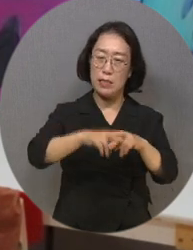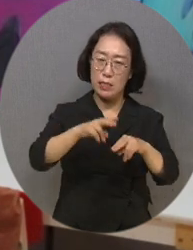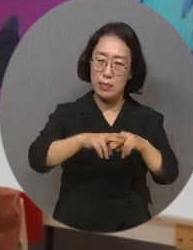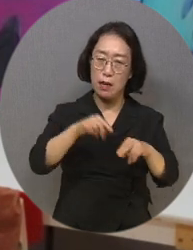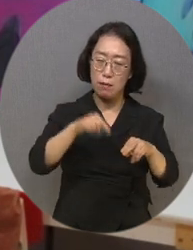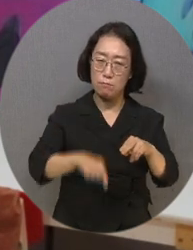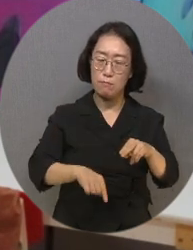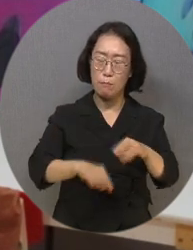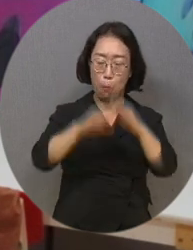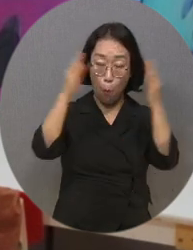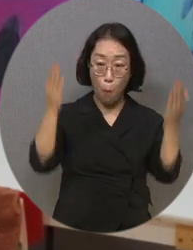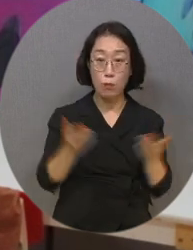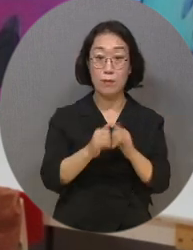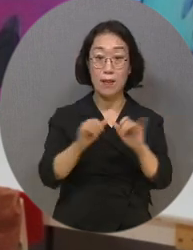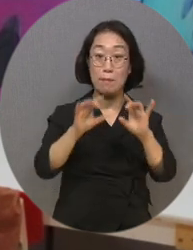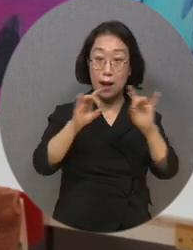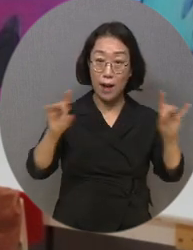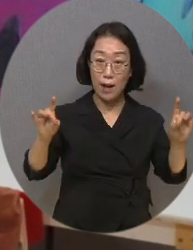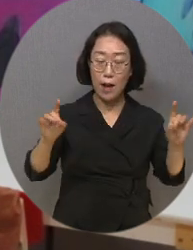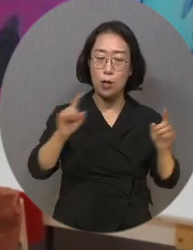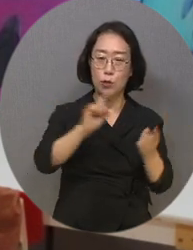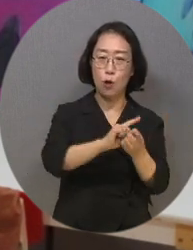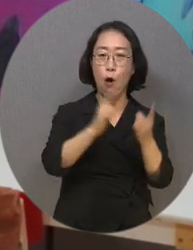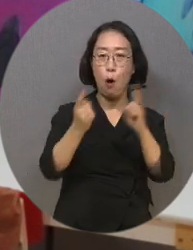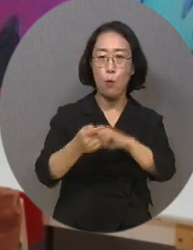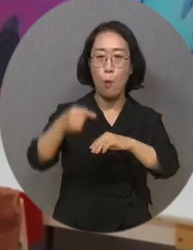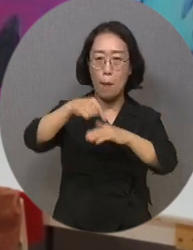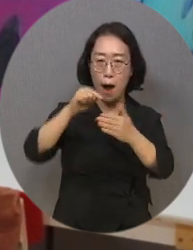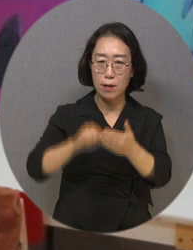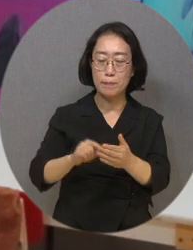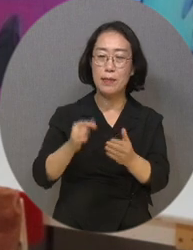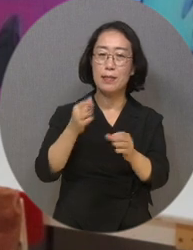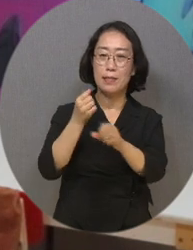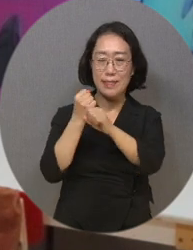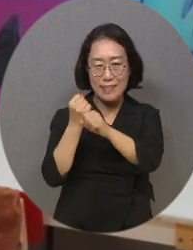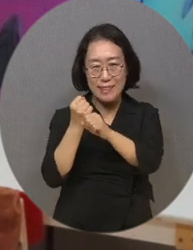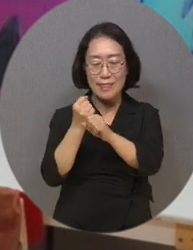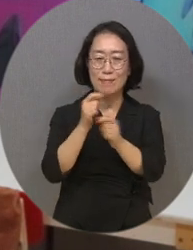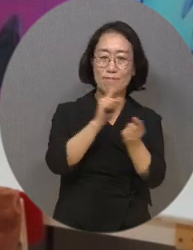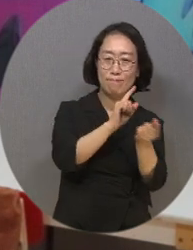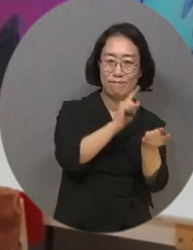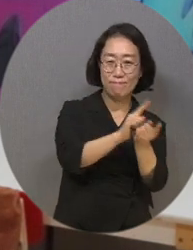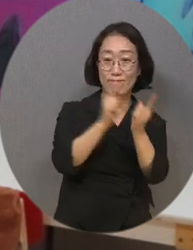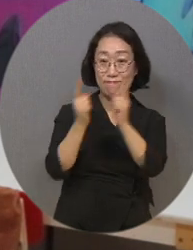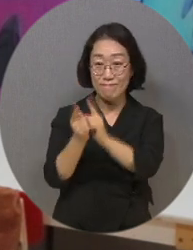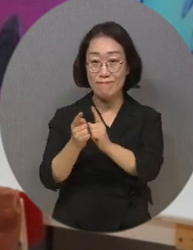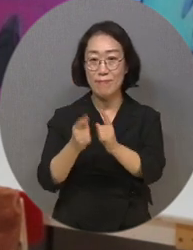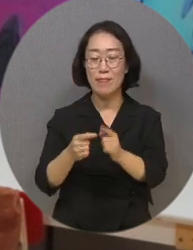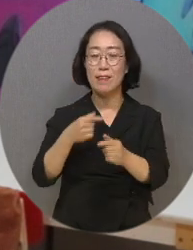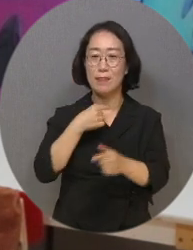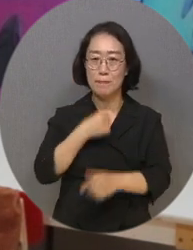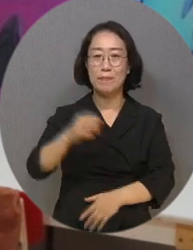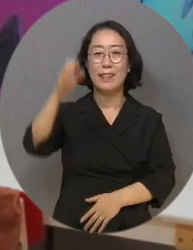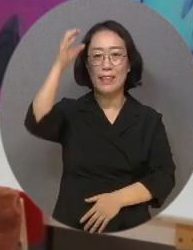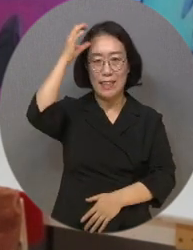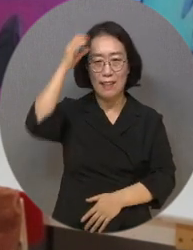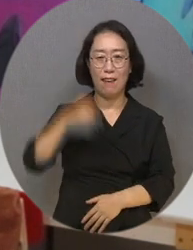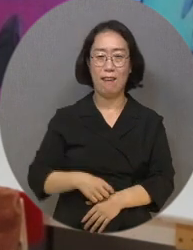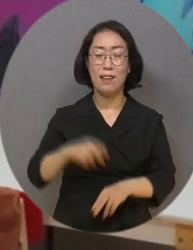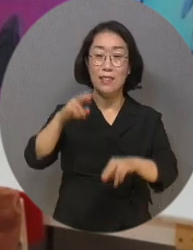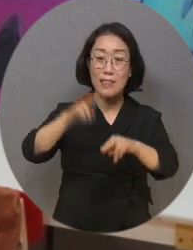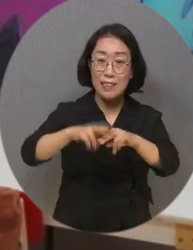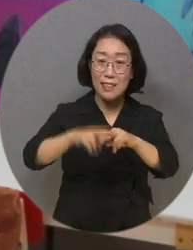세상의 모든 존재가 의자처럼 서로가 몸과 마음을 기대며 살아갈 수 있기를 희망합니다. 그녀의